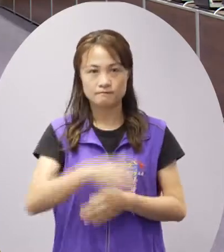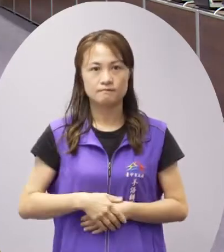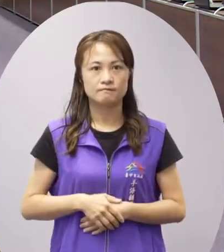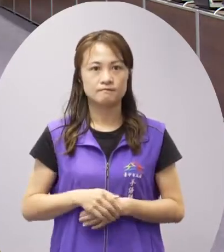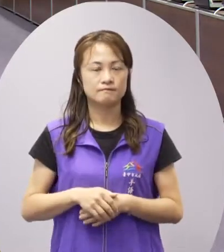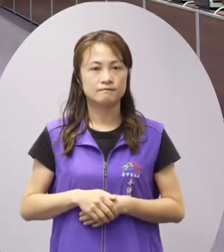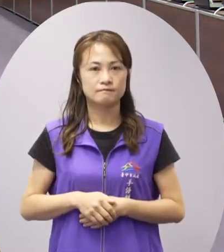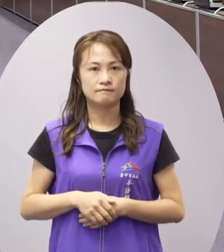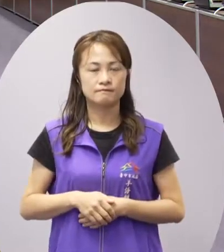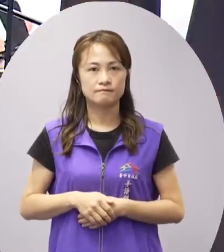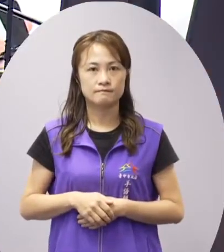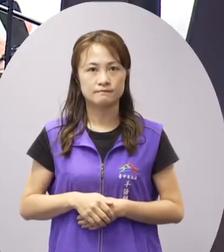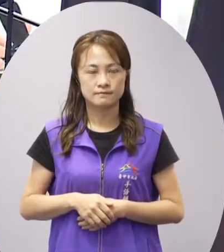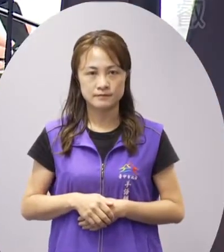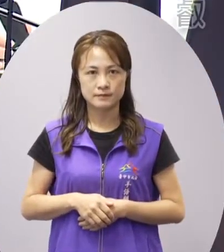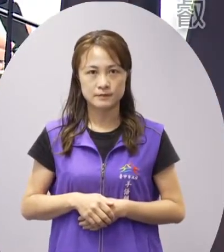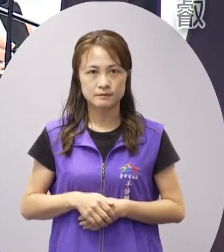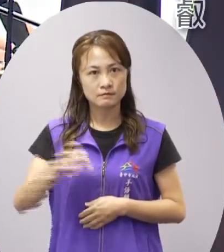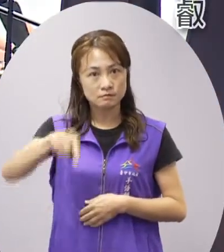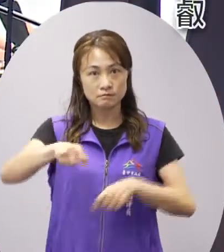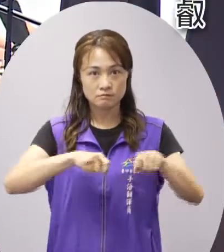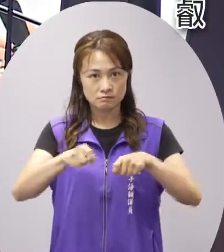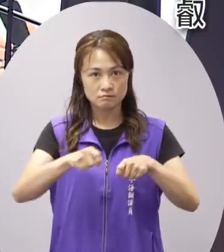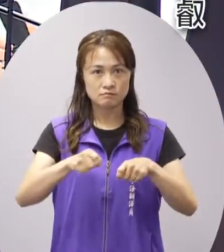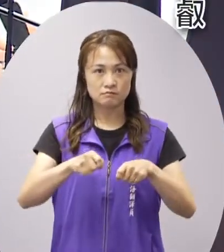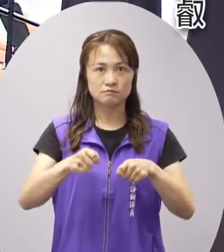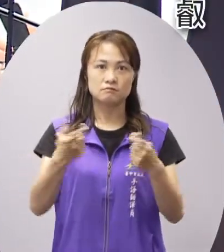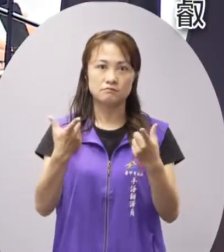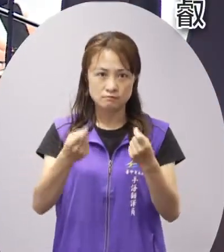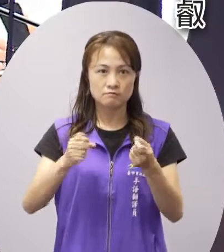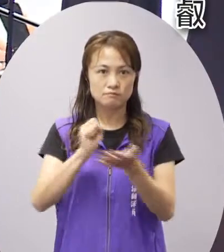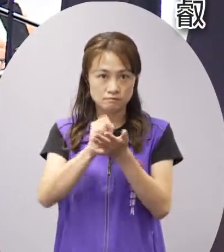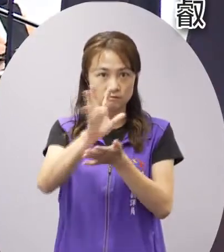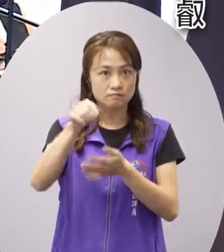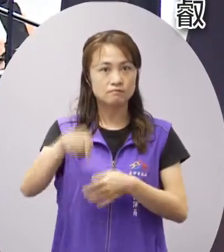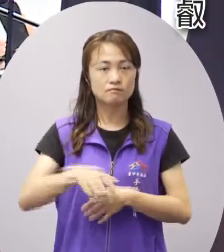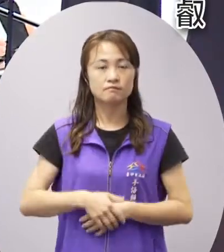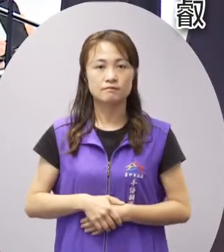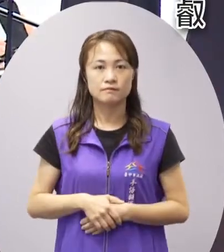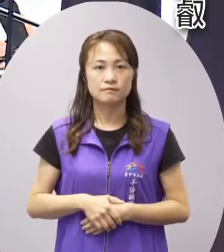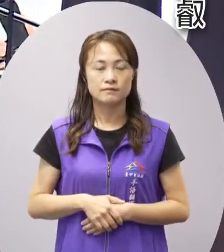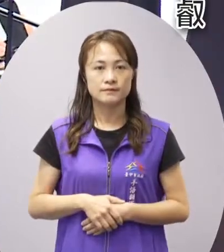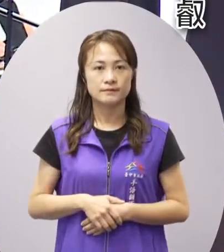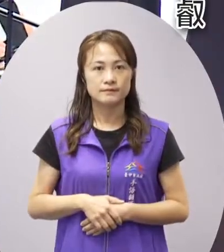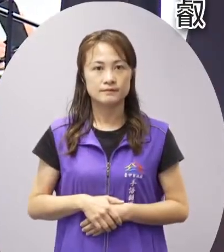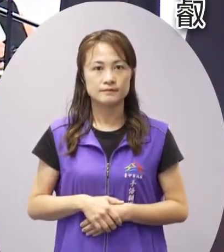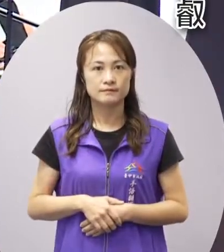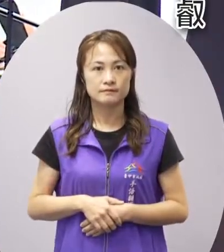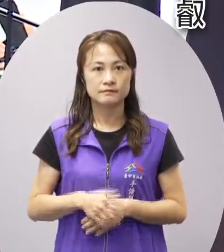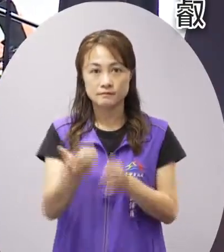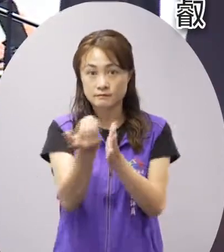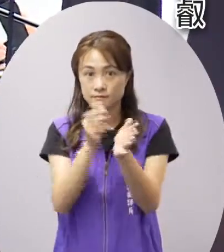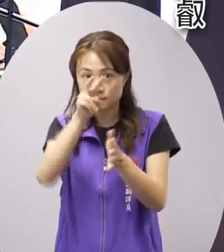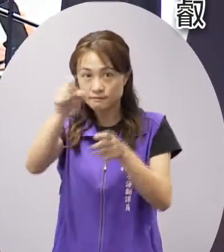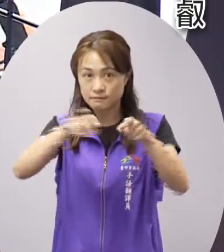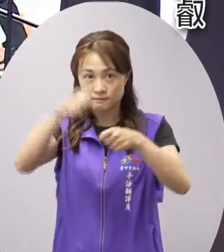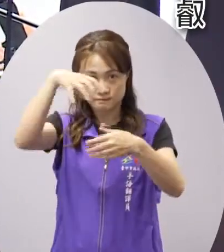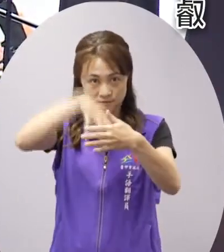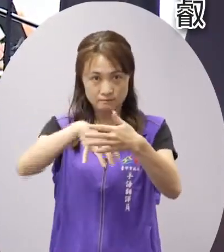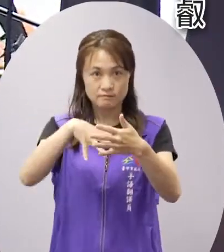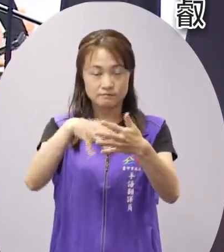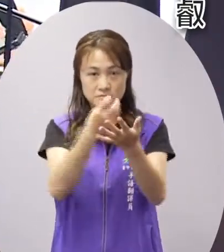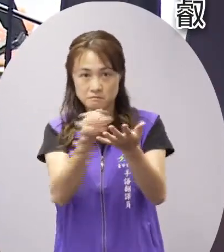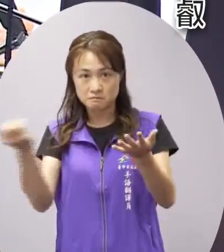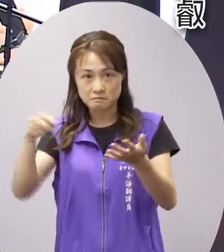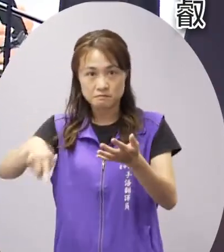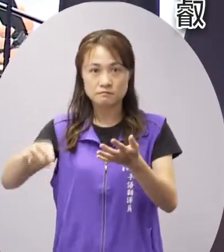明。 同样这个案子跟各级长官做个报告，那同样是在前瞻计划向下的经费所获